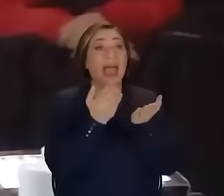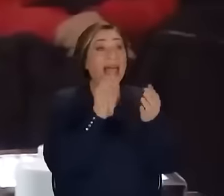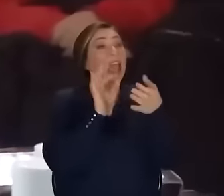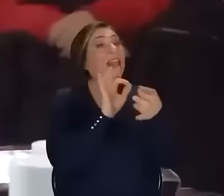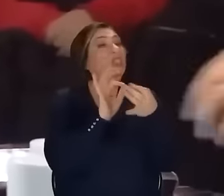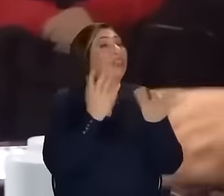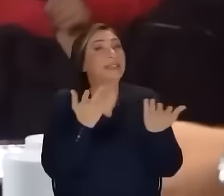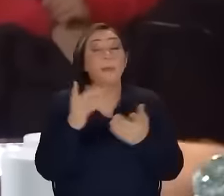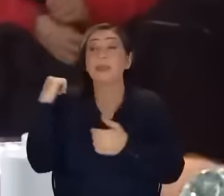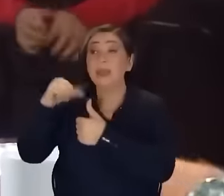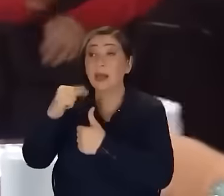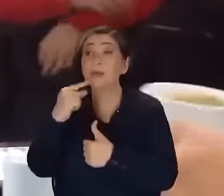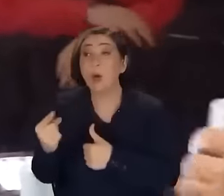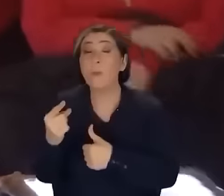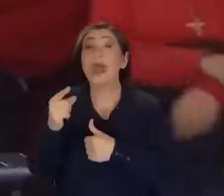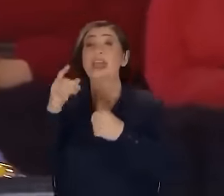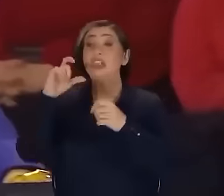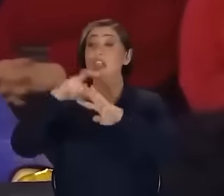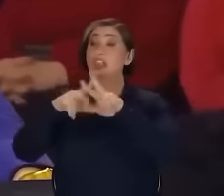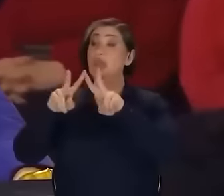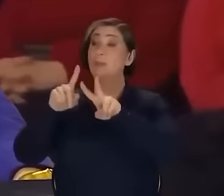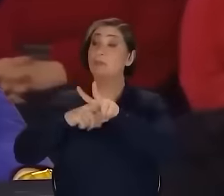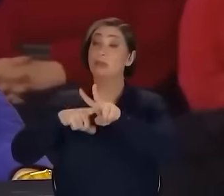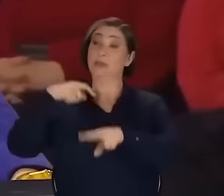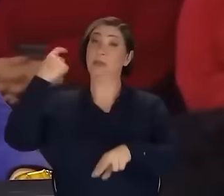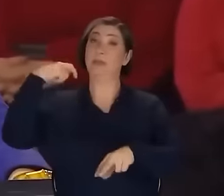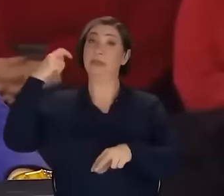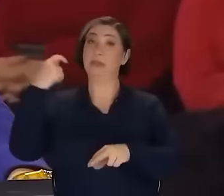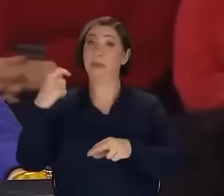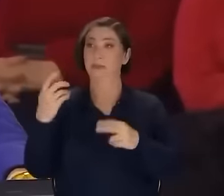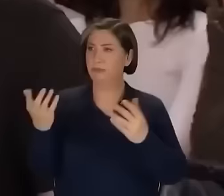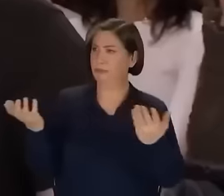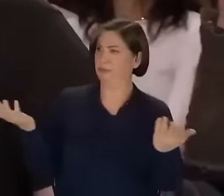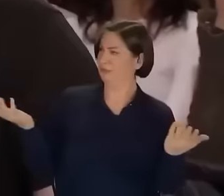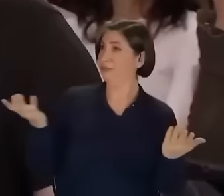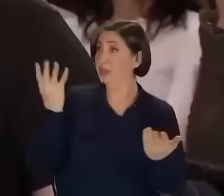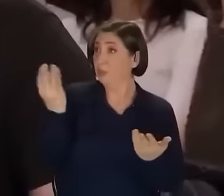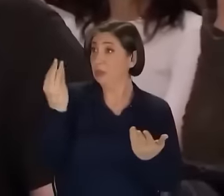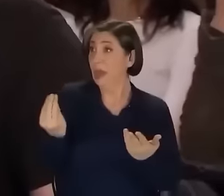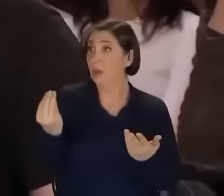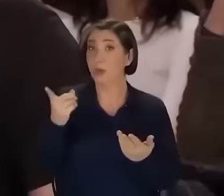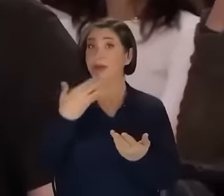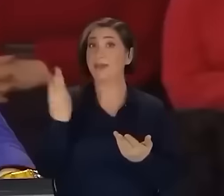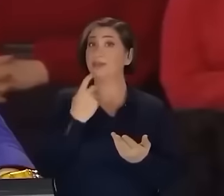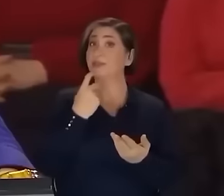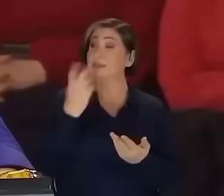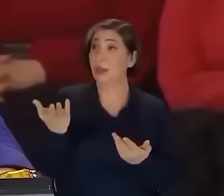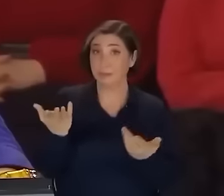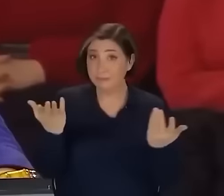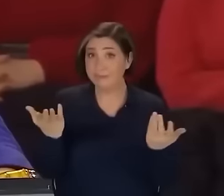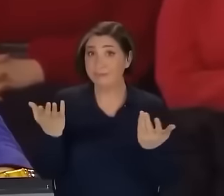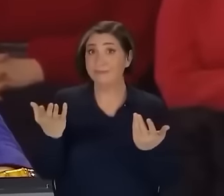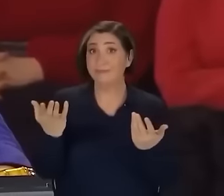ilişki ama kurma şey meselesi. Ama bir söyleyeyim. Tekrar ediyorum. Diyor ki Cem Yılmaz sineması. Neden diyor bunu? Ne güzel ama. Bu güzel. Genç yaşta. Değil